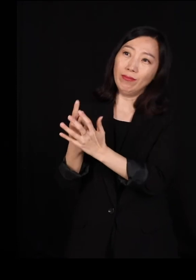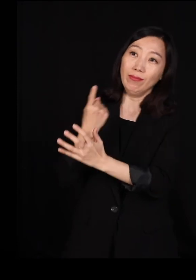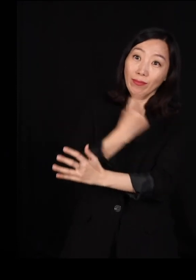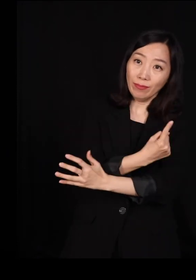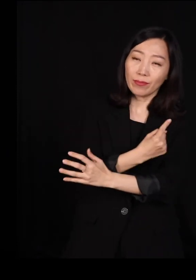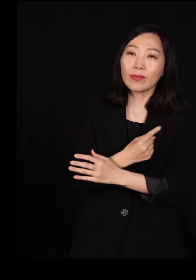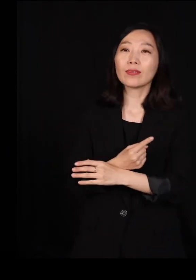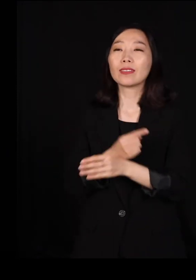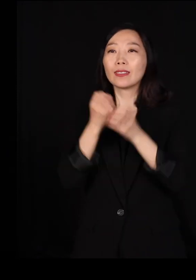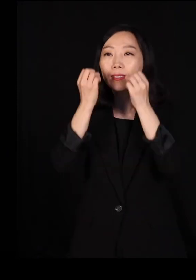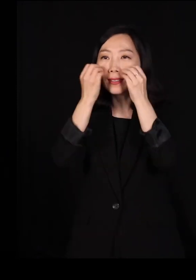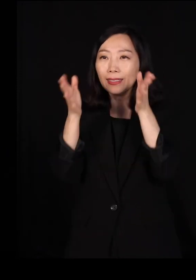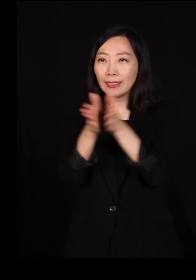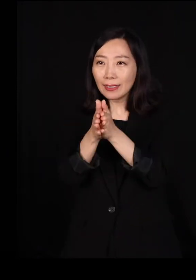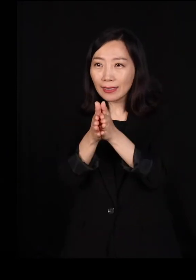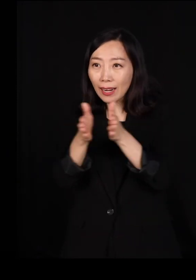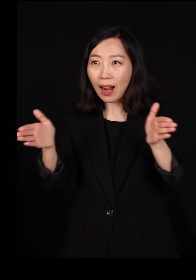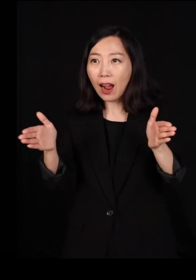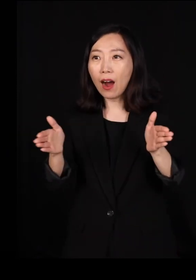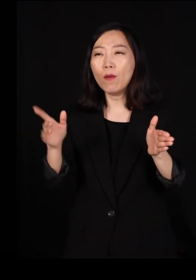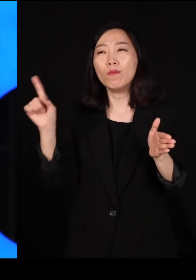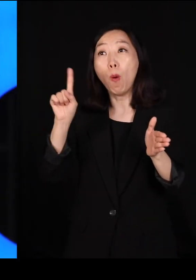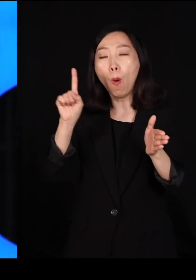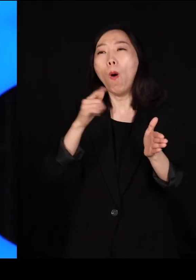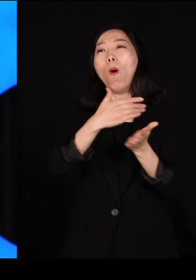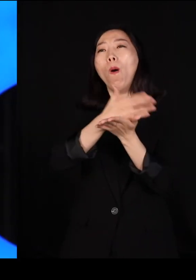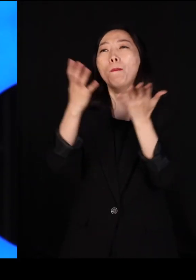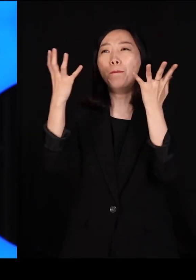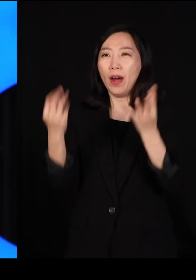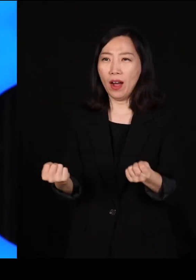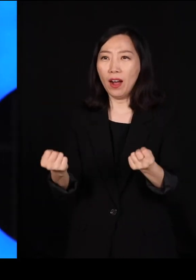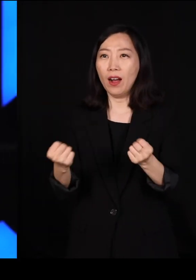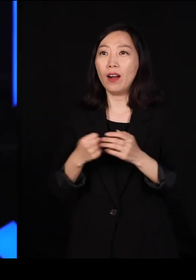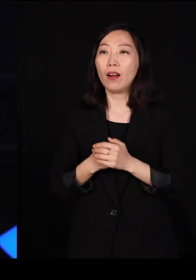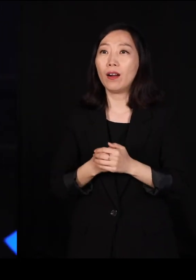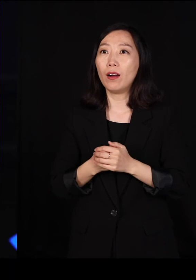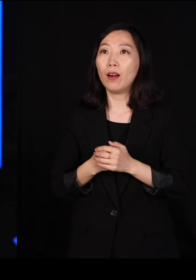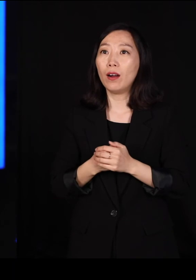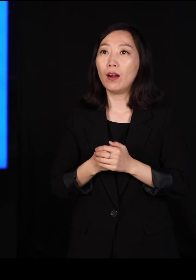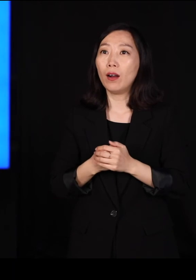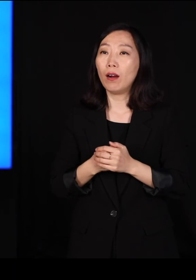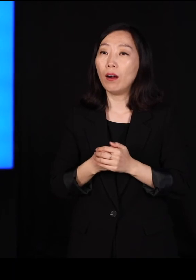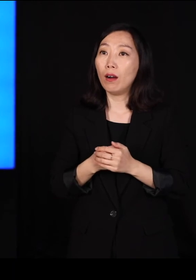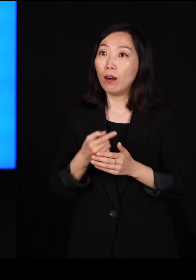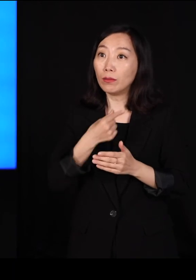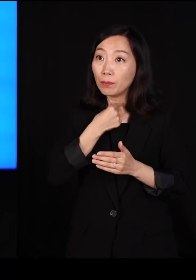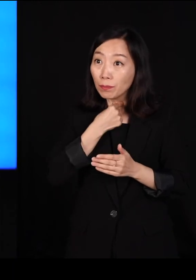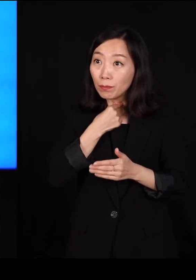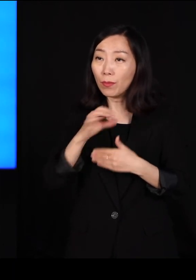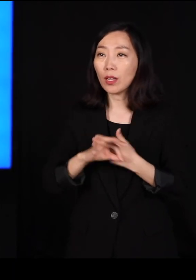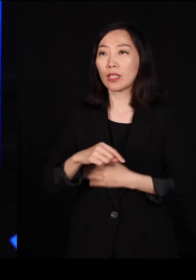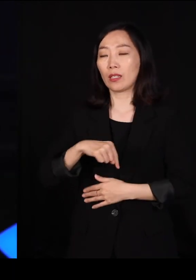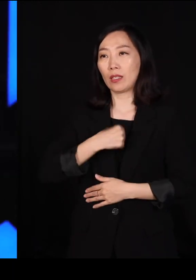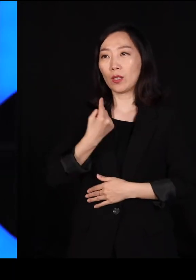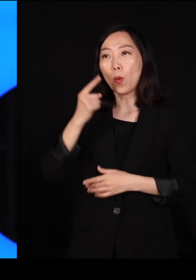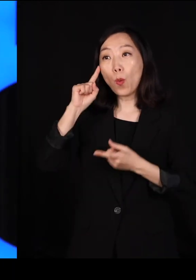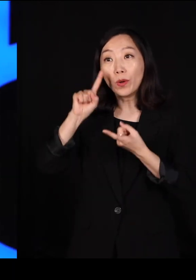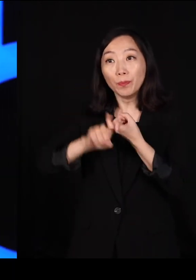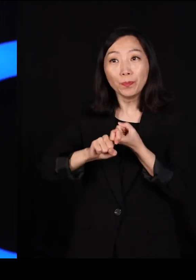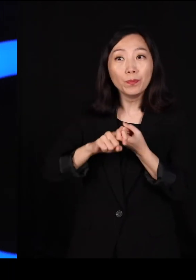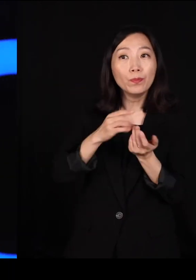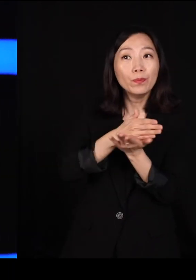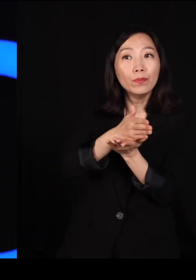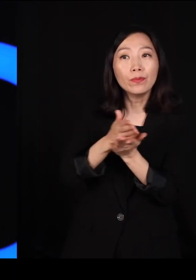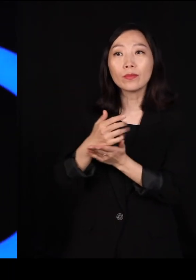새로 시작할 수 있는 뭔가 많은 거거든요. 이렇게 하려면은 본인의 관심사, 본인의